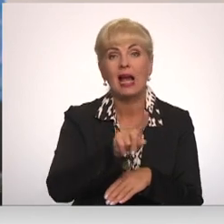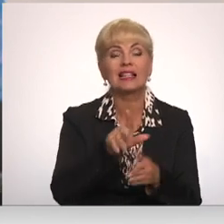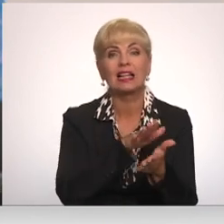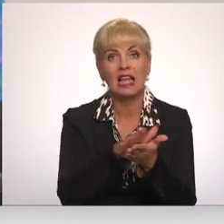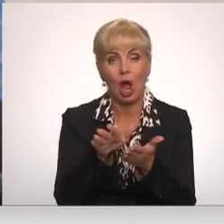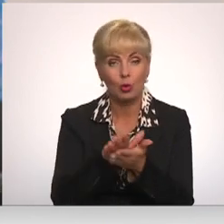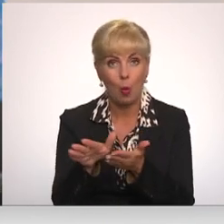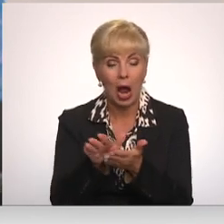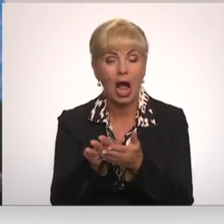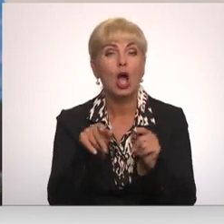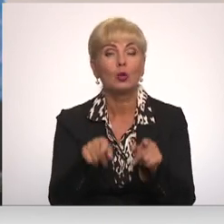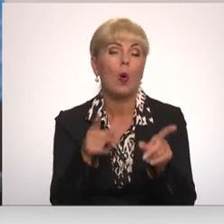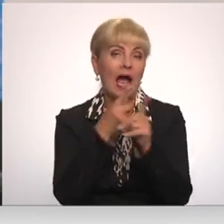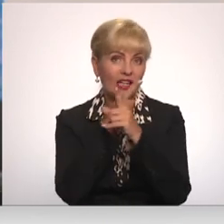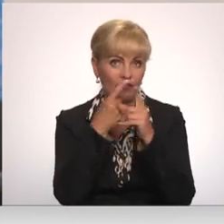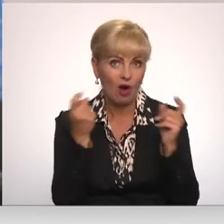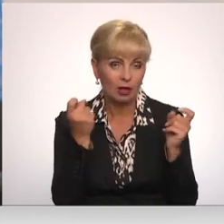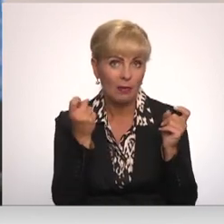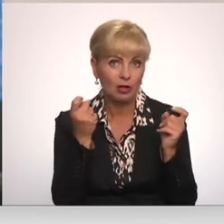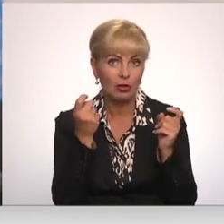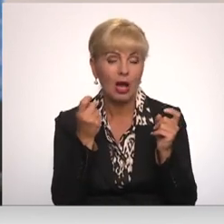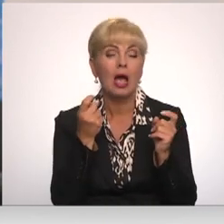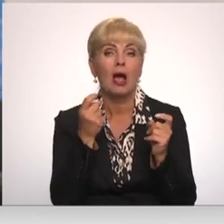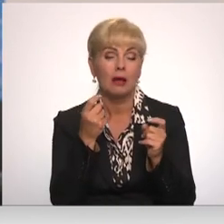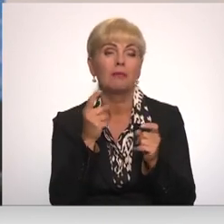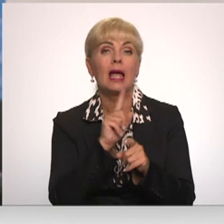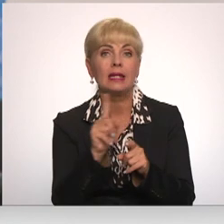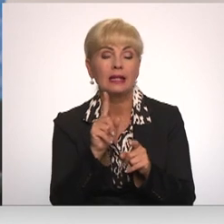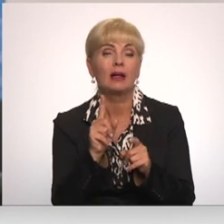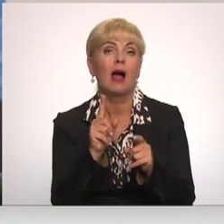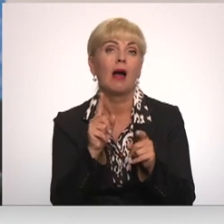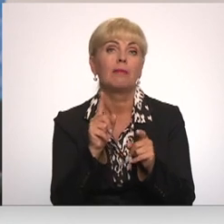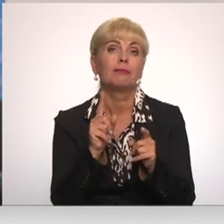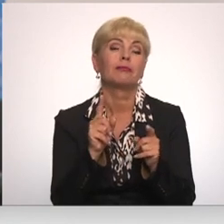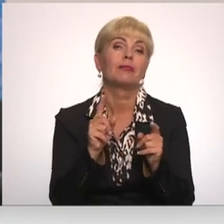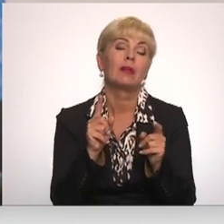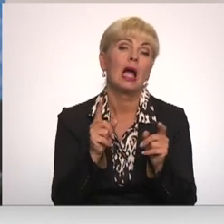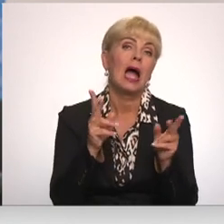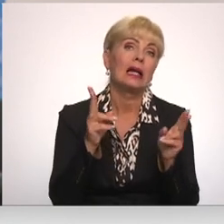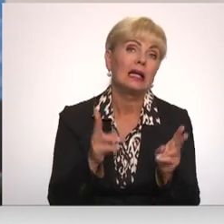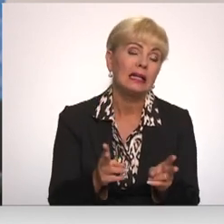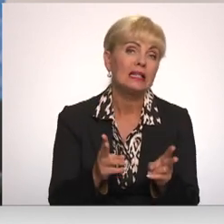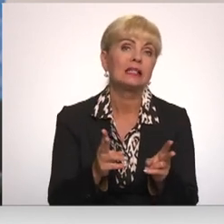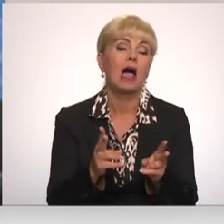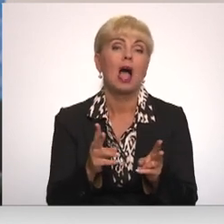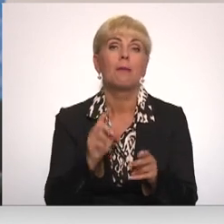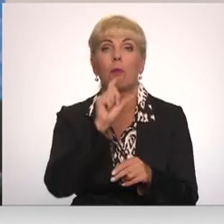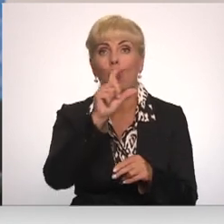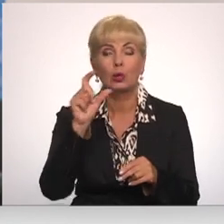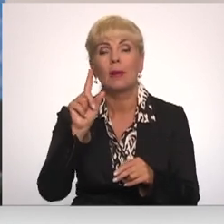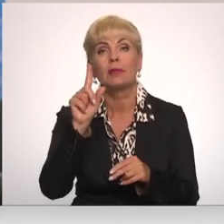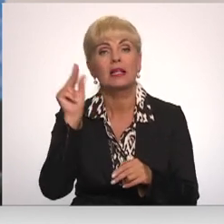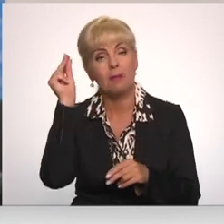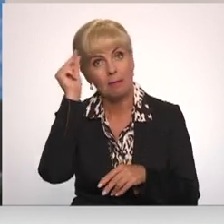lietotājiem to informāciju ar piebildi, ka ir krīze, šajā gadījumā tur būs ar lieliem burtiem rakstīts, ka tas ir